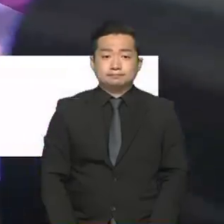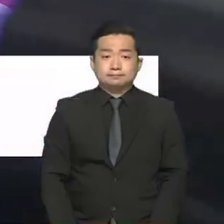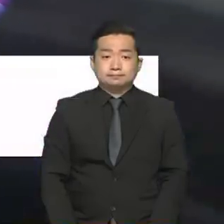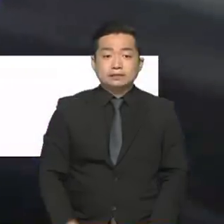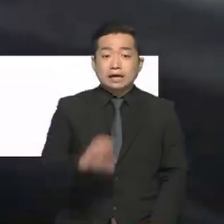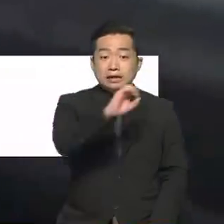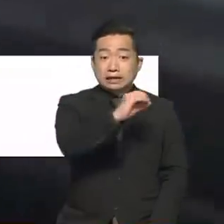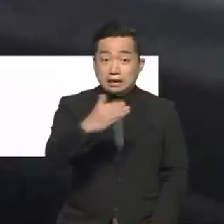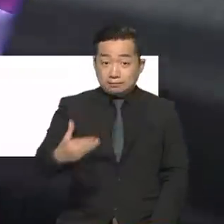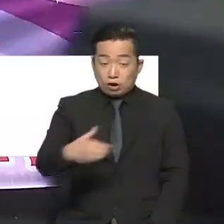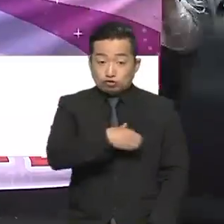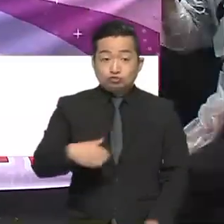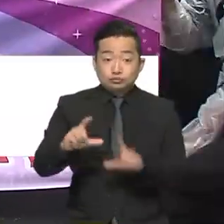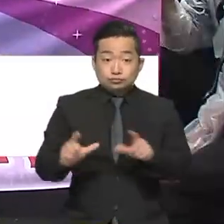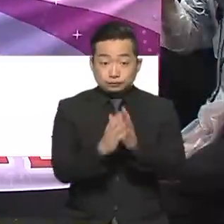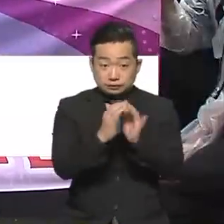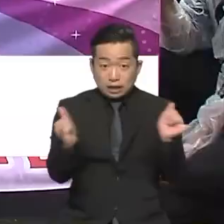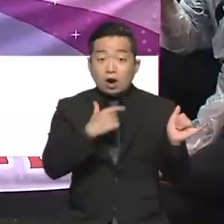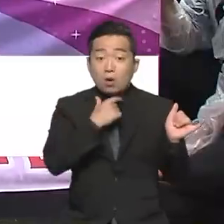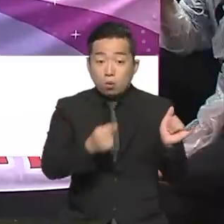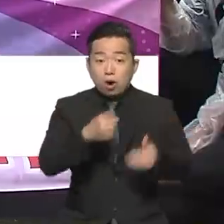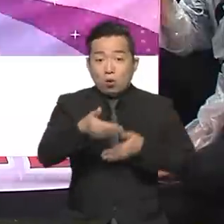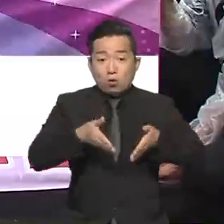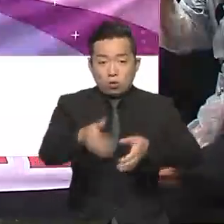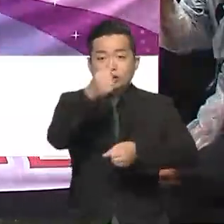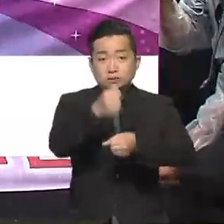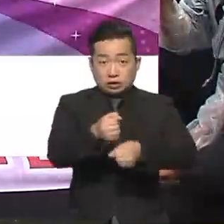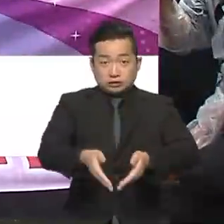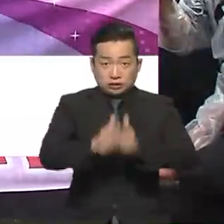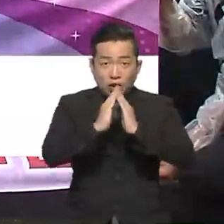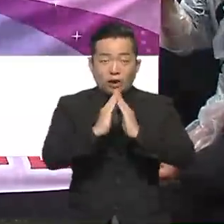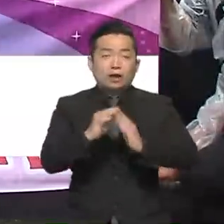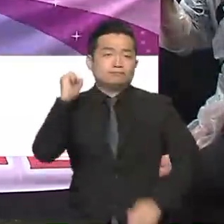양평군민 원하는 대로 고속도로 설치하라!